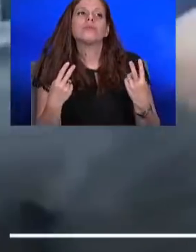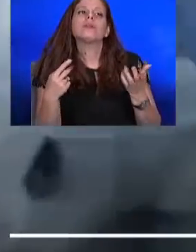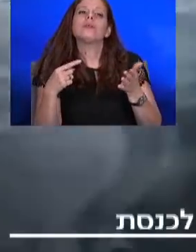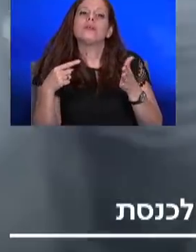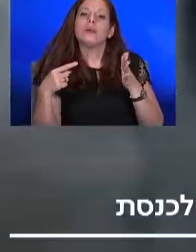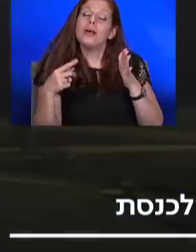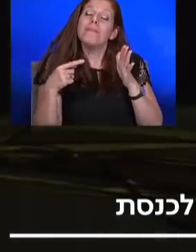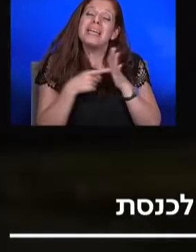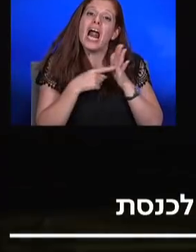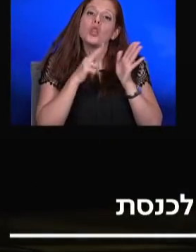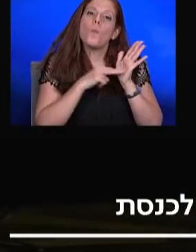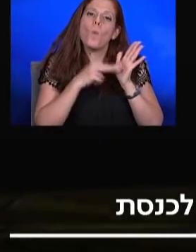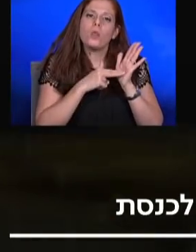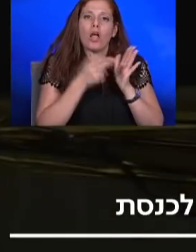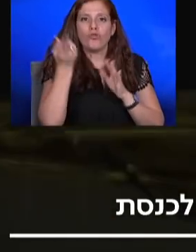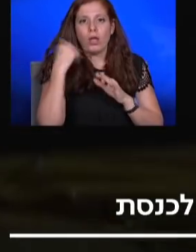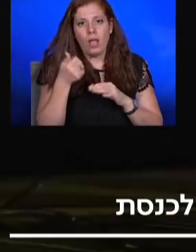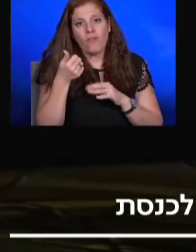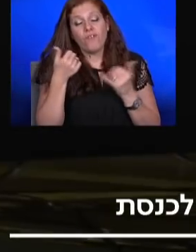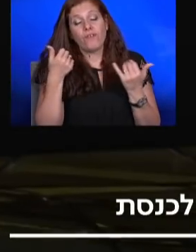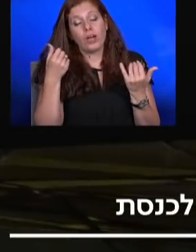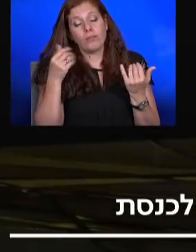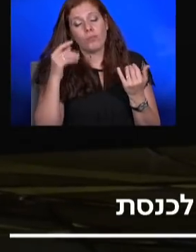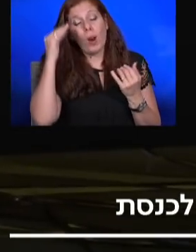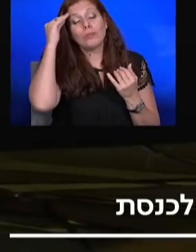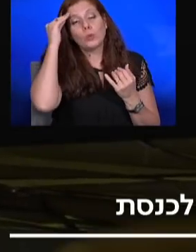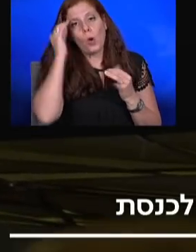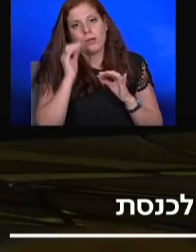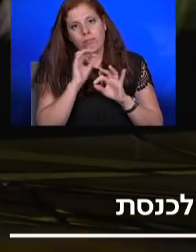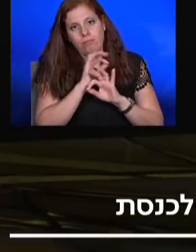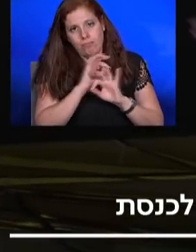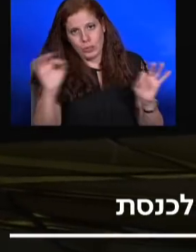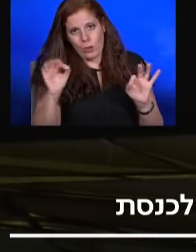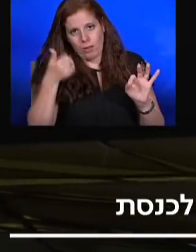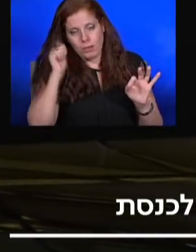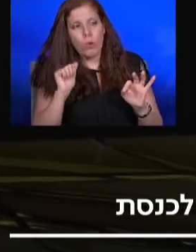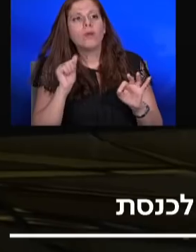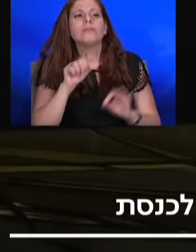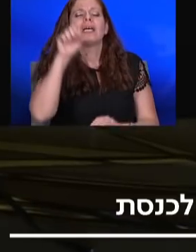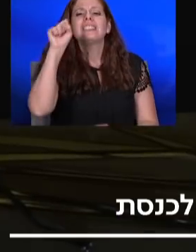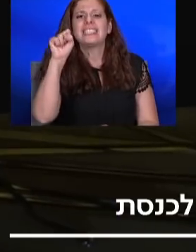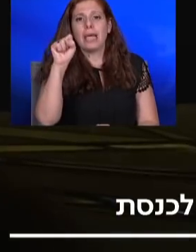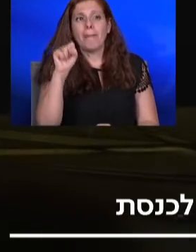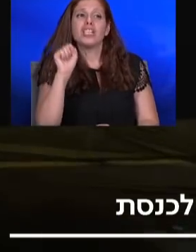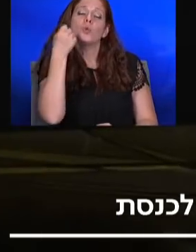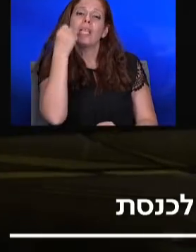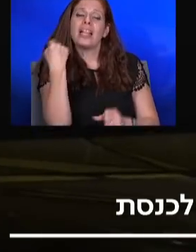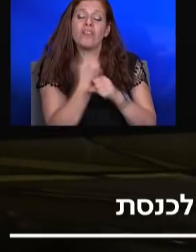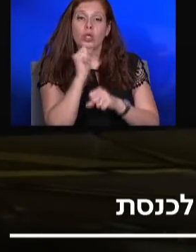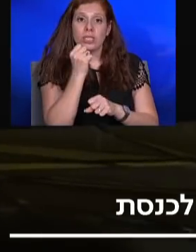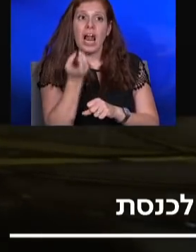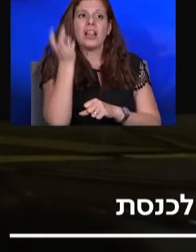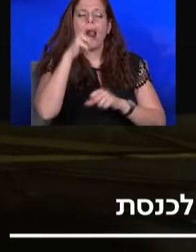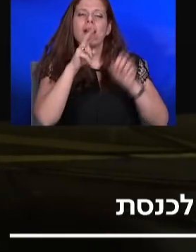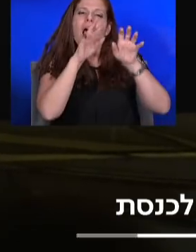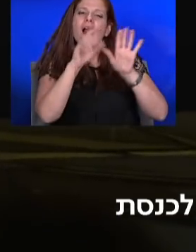הציבורית. סמך, סטודנטית לעבודה סוציאלית, עלתה על פסל של מנורה בכיכר תנועה